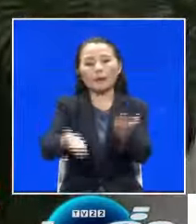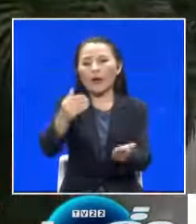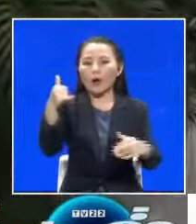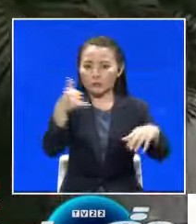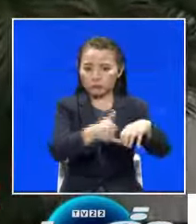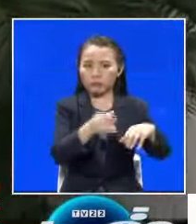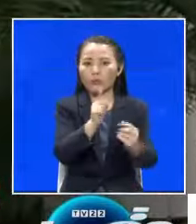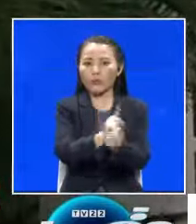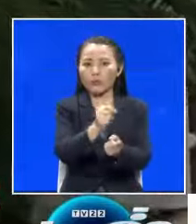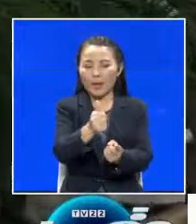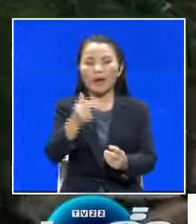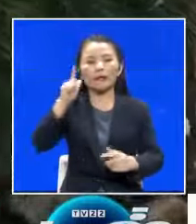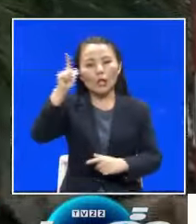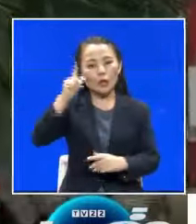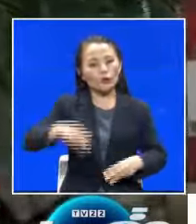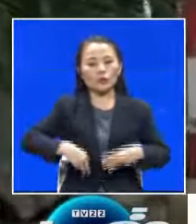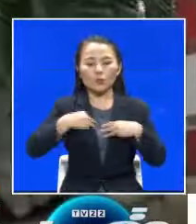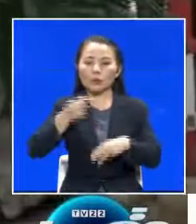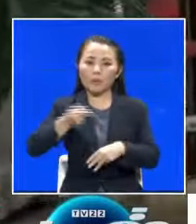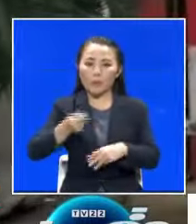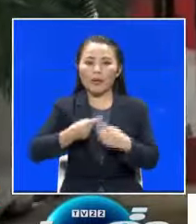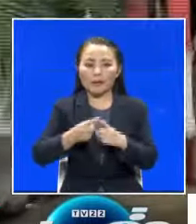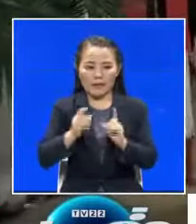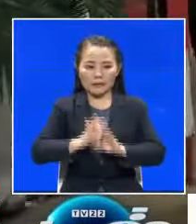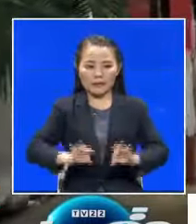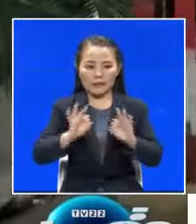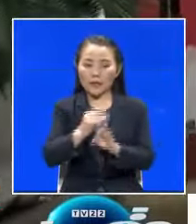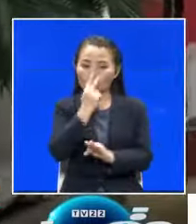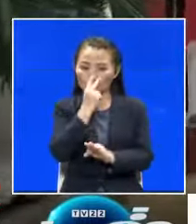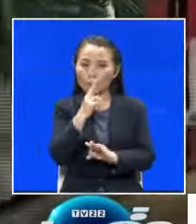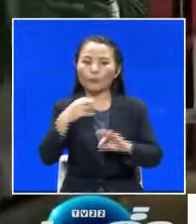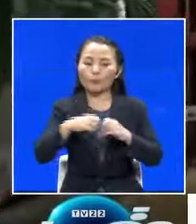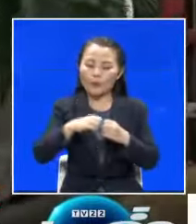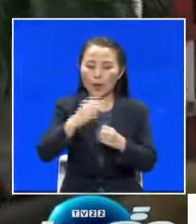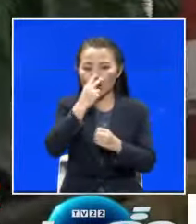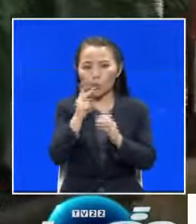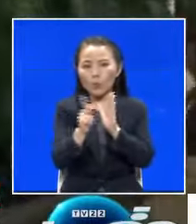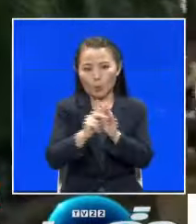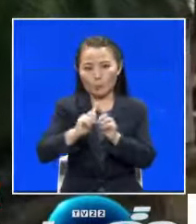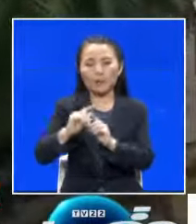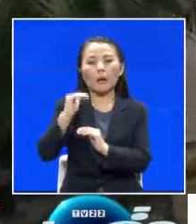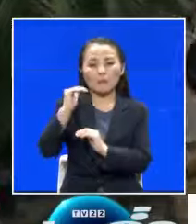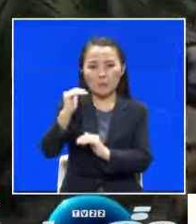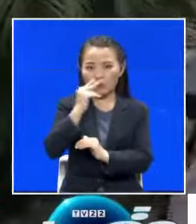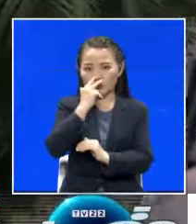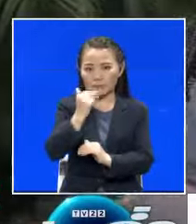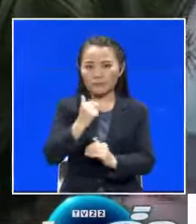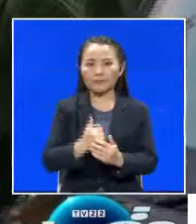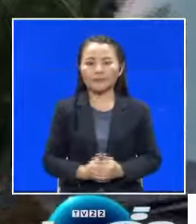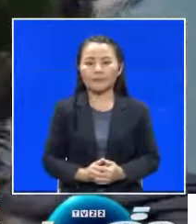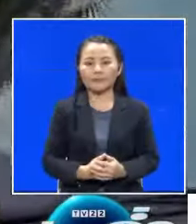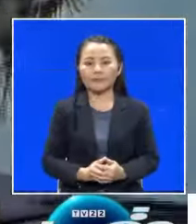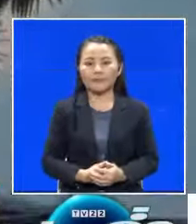นายกสามารถใช้ชีวิตได้ตามปกติแต่ต้องพึงระวังในข้อจำกัดแล้วก็เงื่อนไขที่ถูกกำหนดไว้ด้วยค่ะ ม